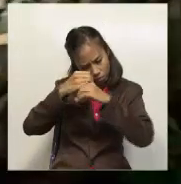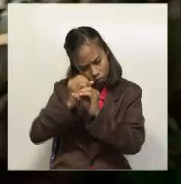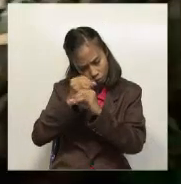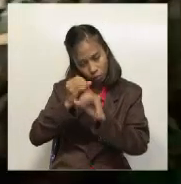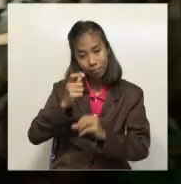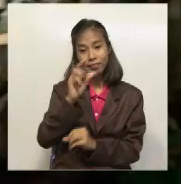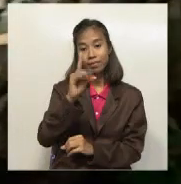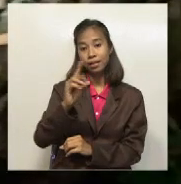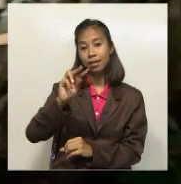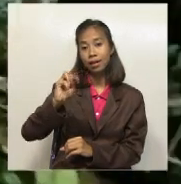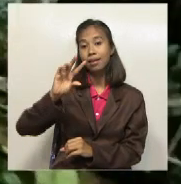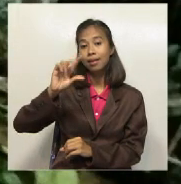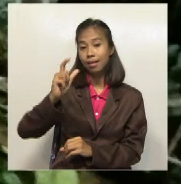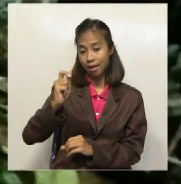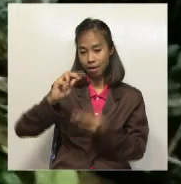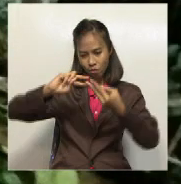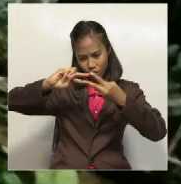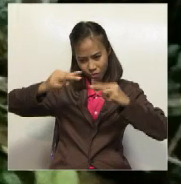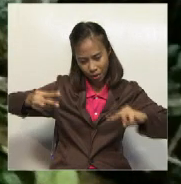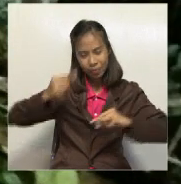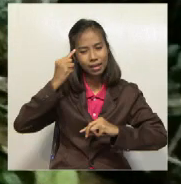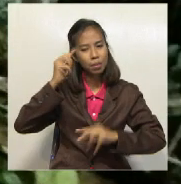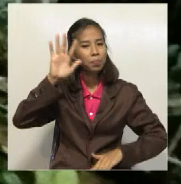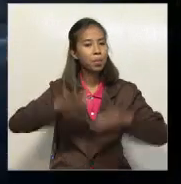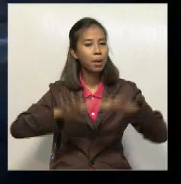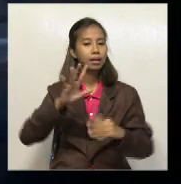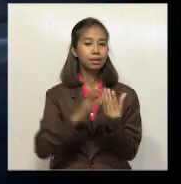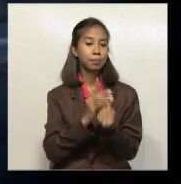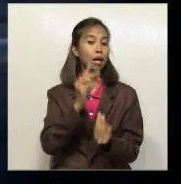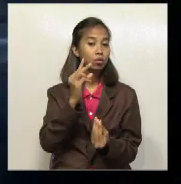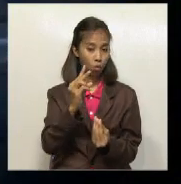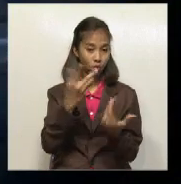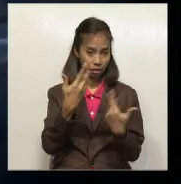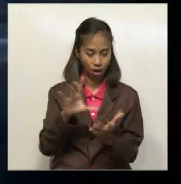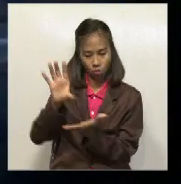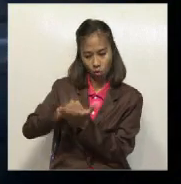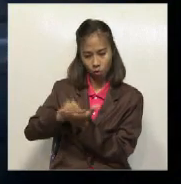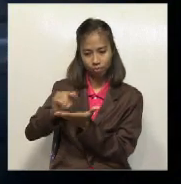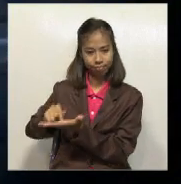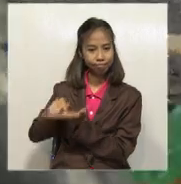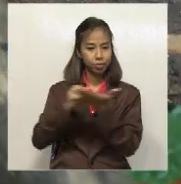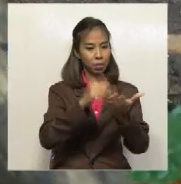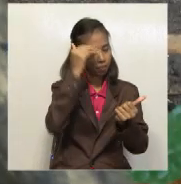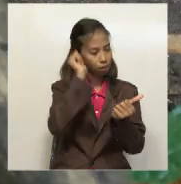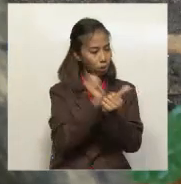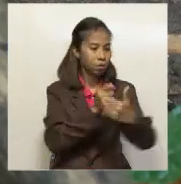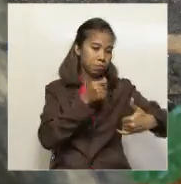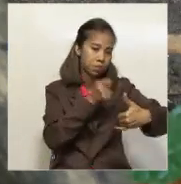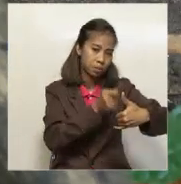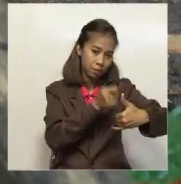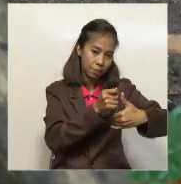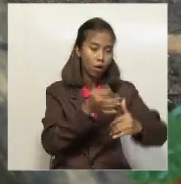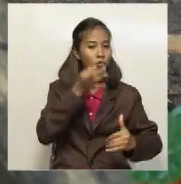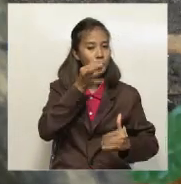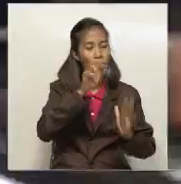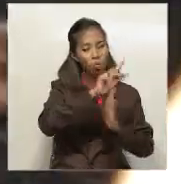ลาประมาณ 1-2 สัปดาห์และหลังจากนั้นเนี่ยเขาก็จะส่งข้อมูลมาให้พนักงานสอบสวนเพื่อที่จะดำเนินคดีตาม